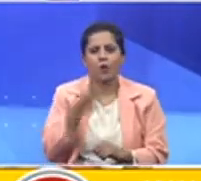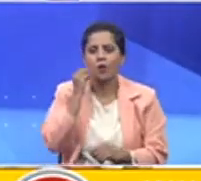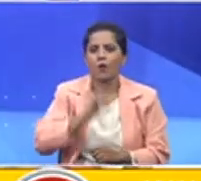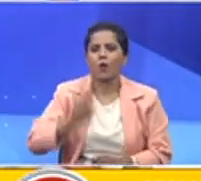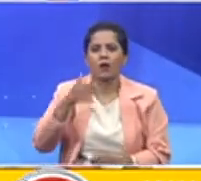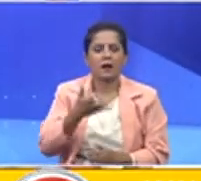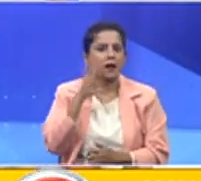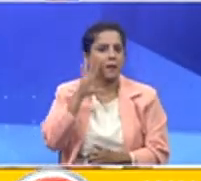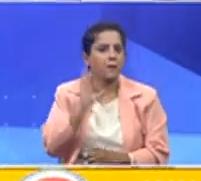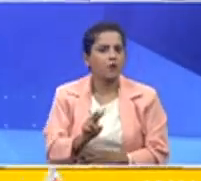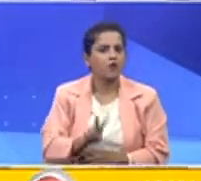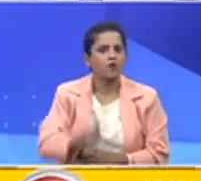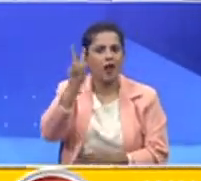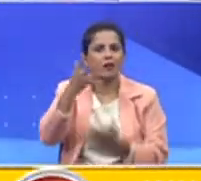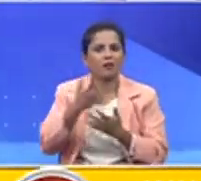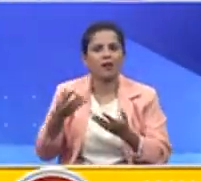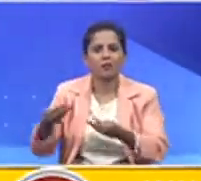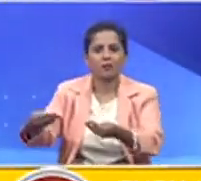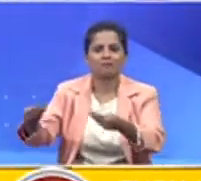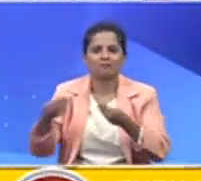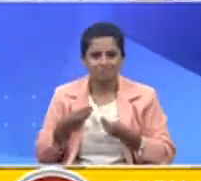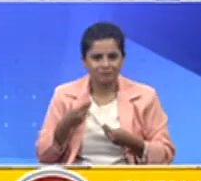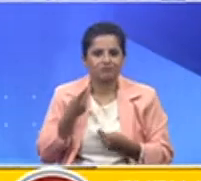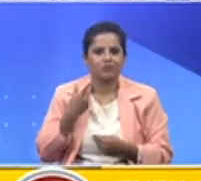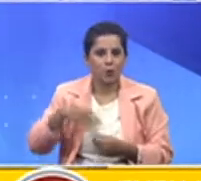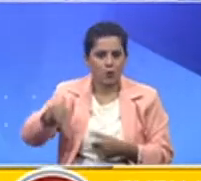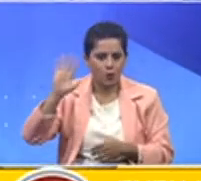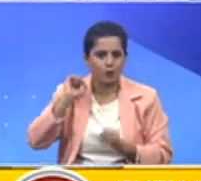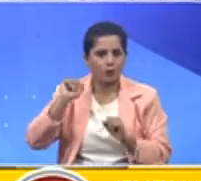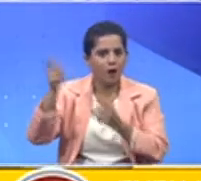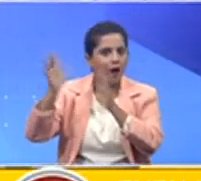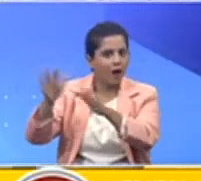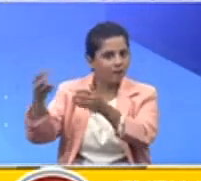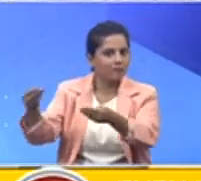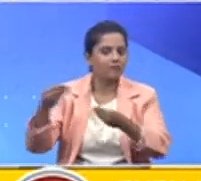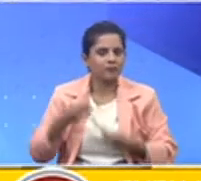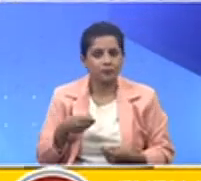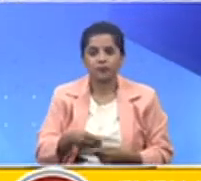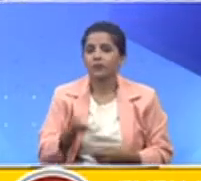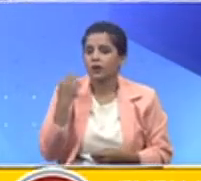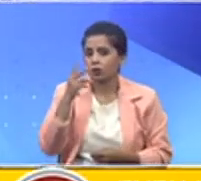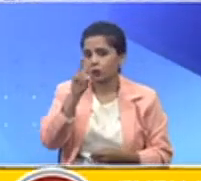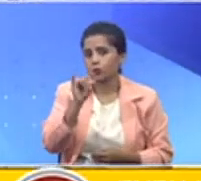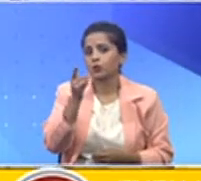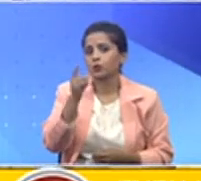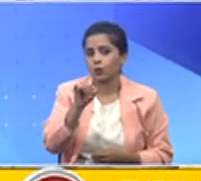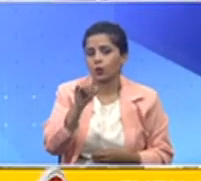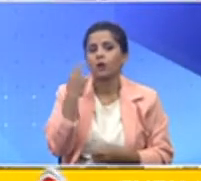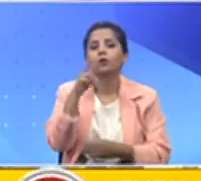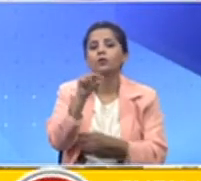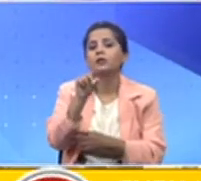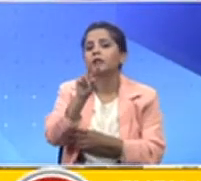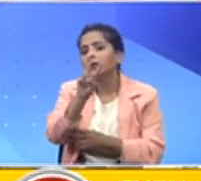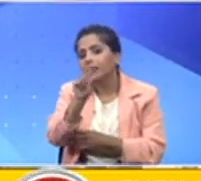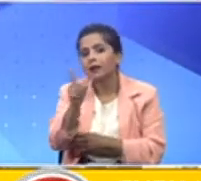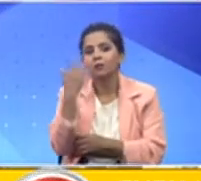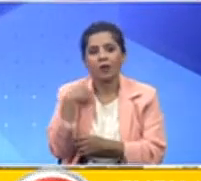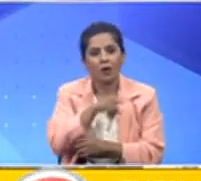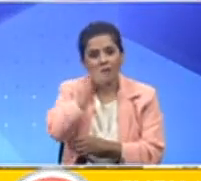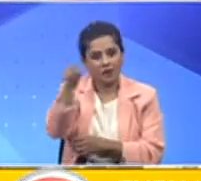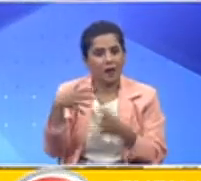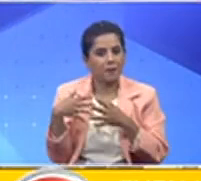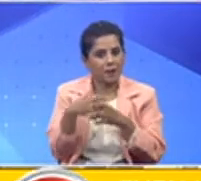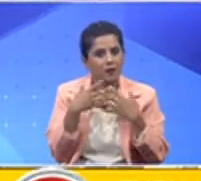इस बहुमुल्य विरासत को लोटाया हैं, 2016 और 2021 में भी, जब मैंने अमेरिका की यातरा की थी,